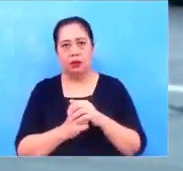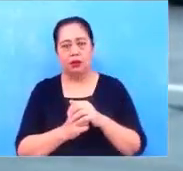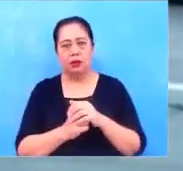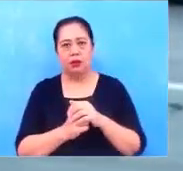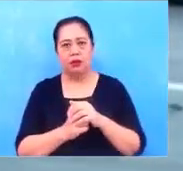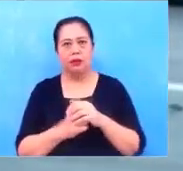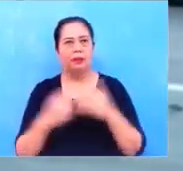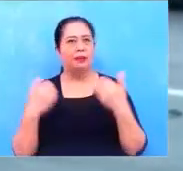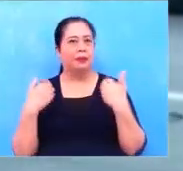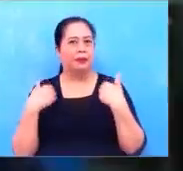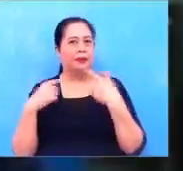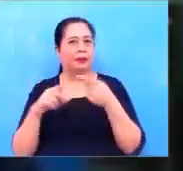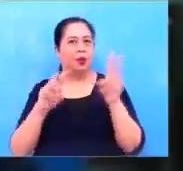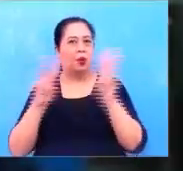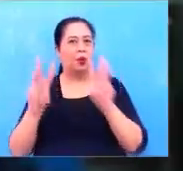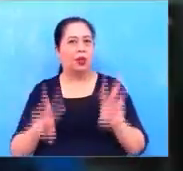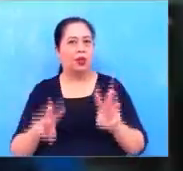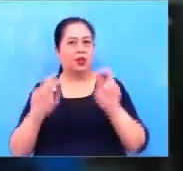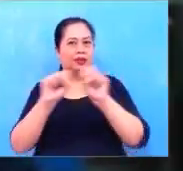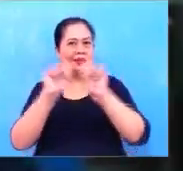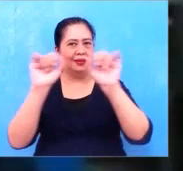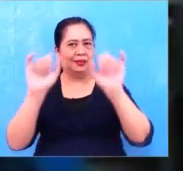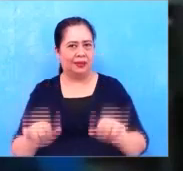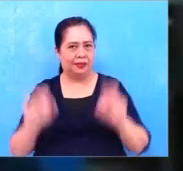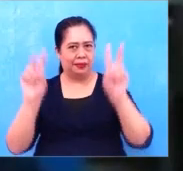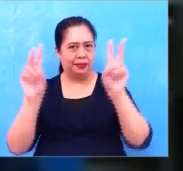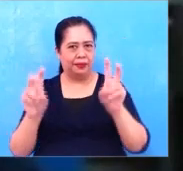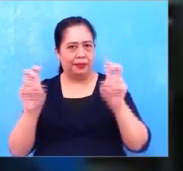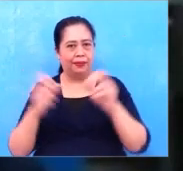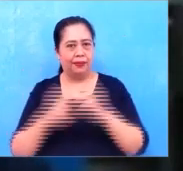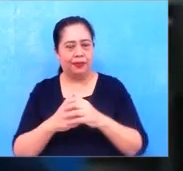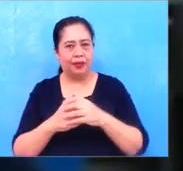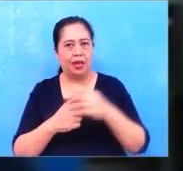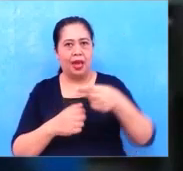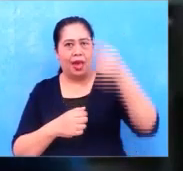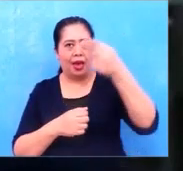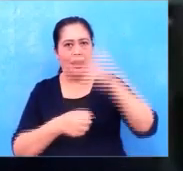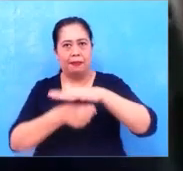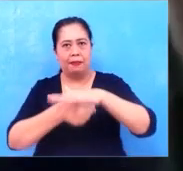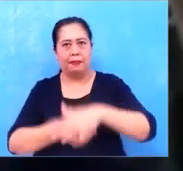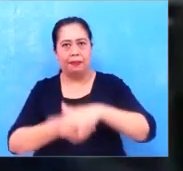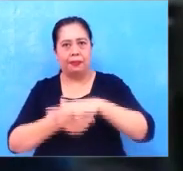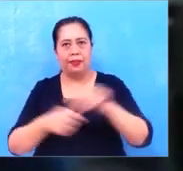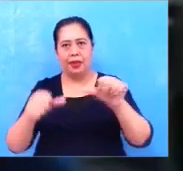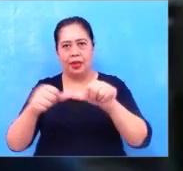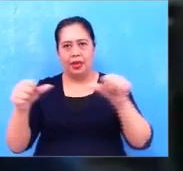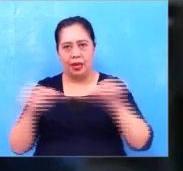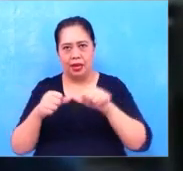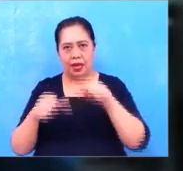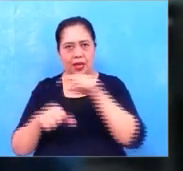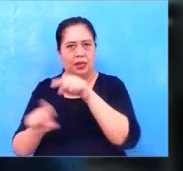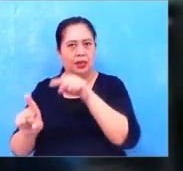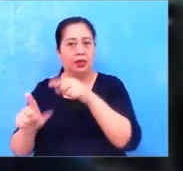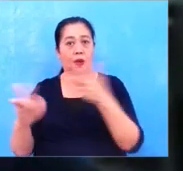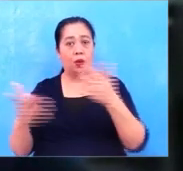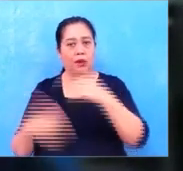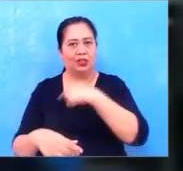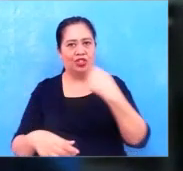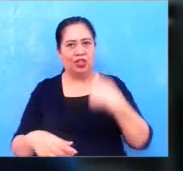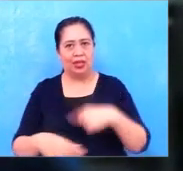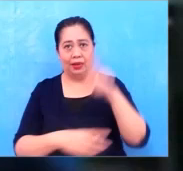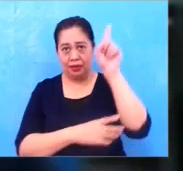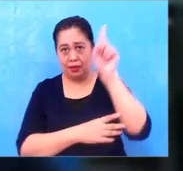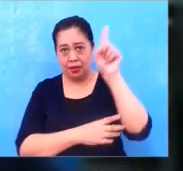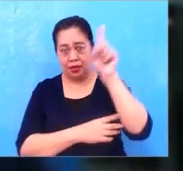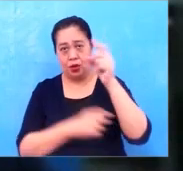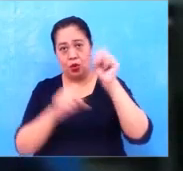isang weather system, tinatawag po naming high pressure area. May high pressure area dun sa China. So ang ginagawa